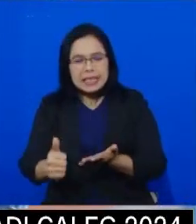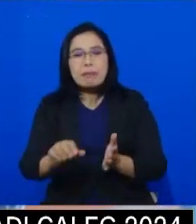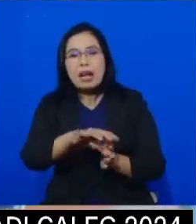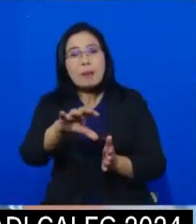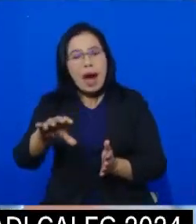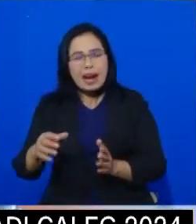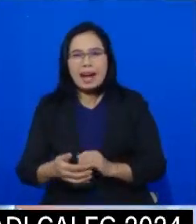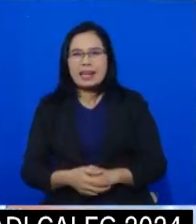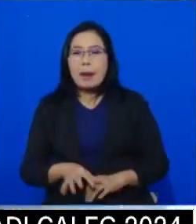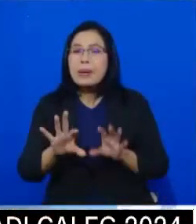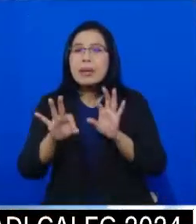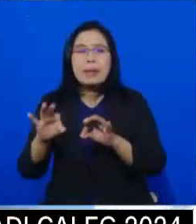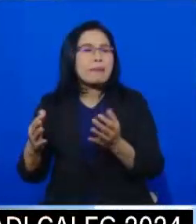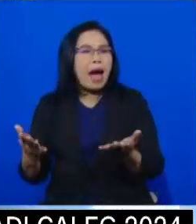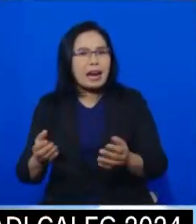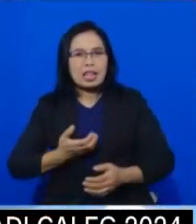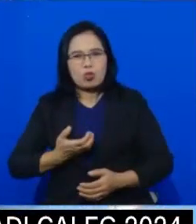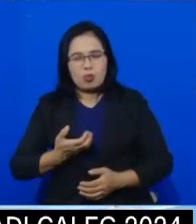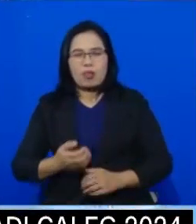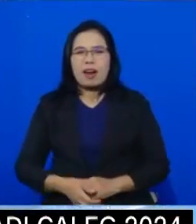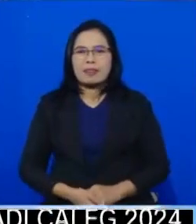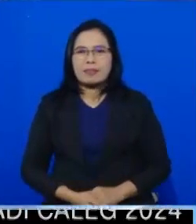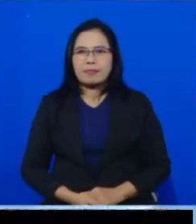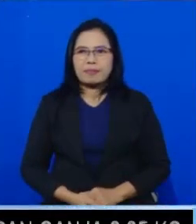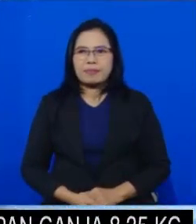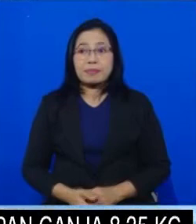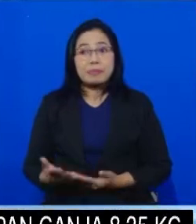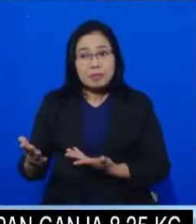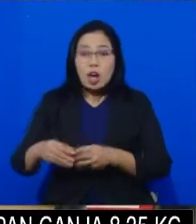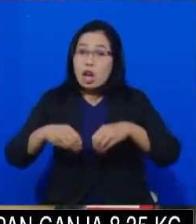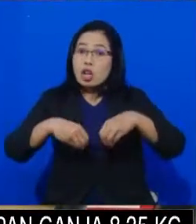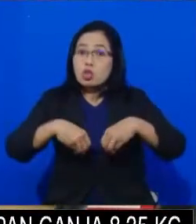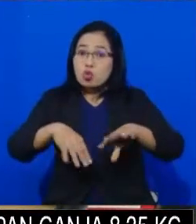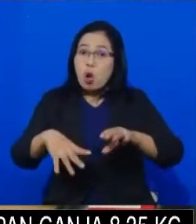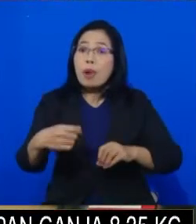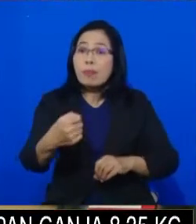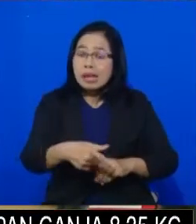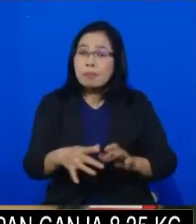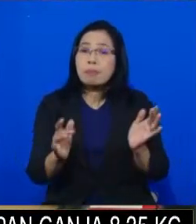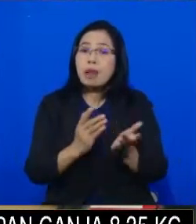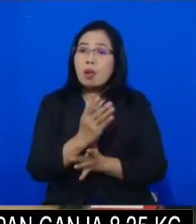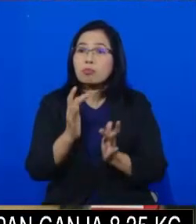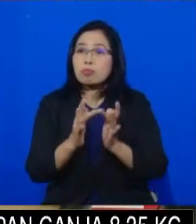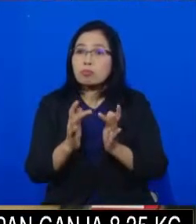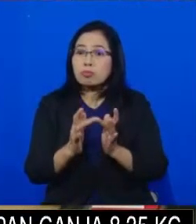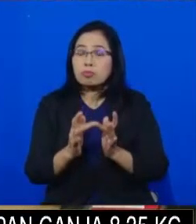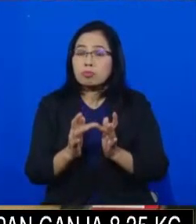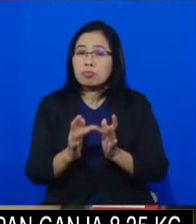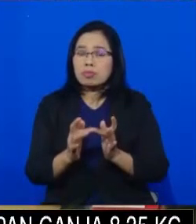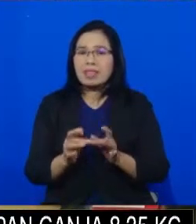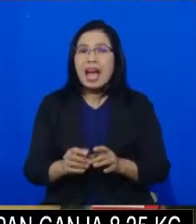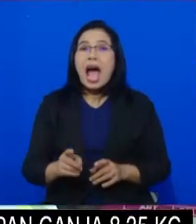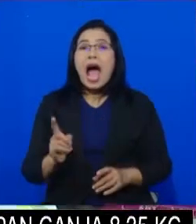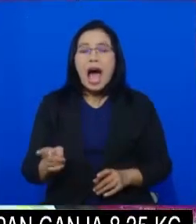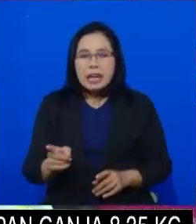memang memudahkan berbagai macam kegiatan, termasuk jual beli secara daring. Meskipun tak semua mau menggunakannya,